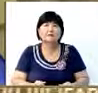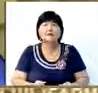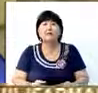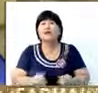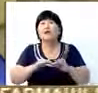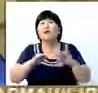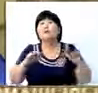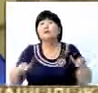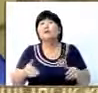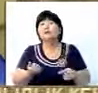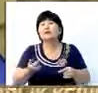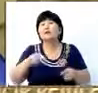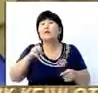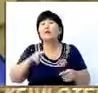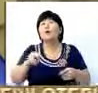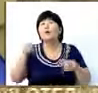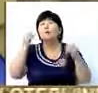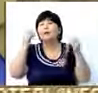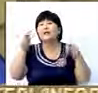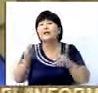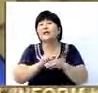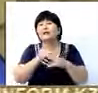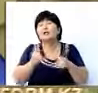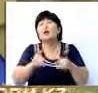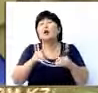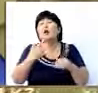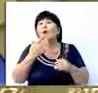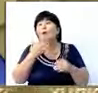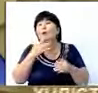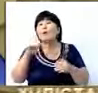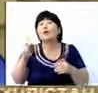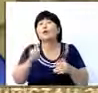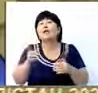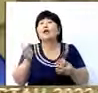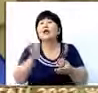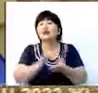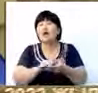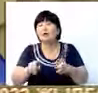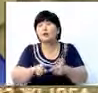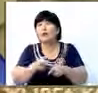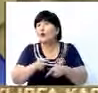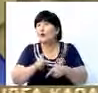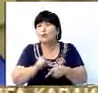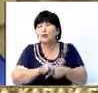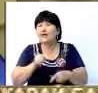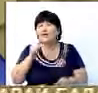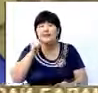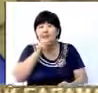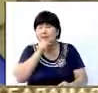Балаларға полимәдениеттік тәрбие беру және өлкетану бағыты аясында өте